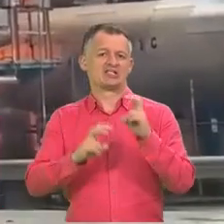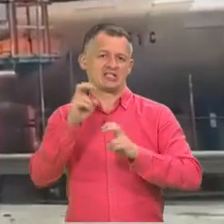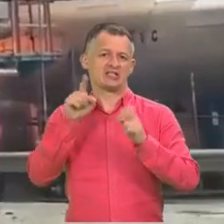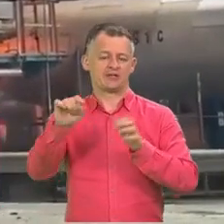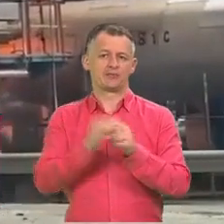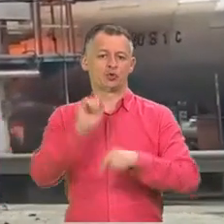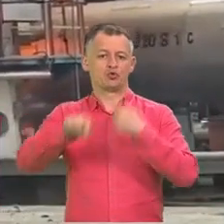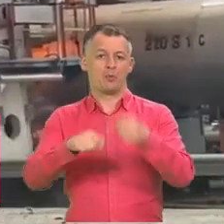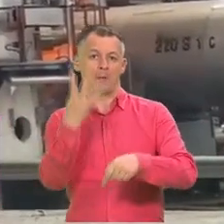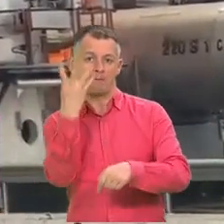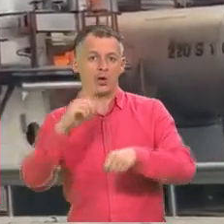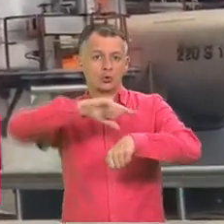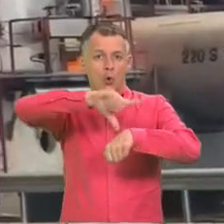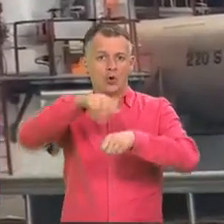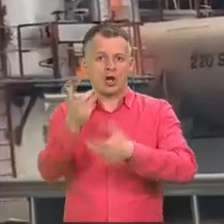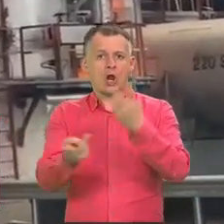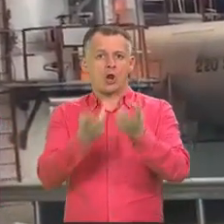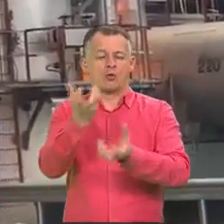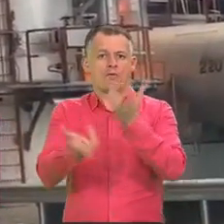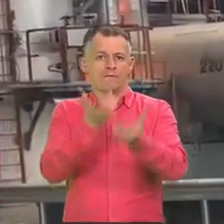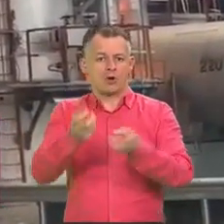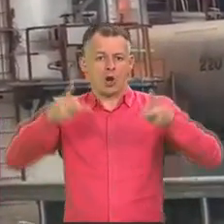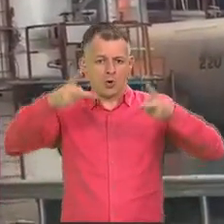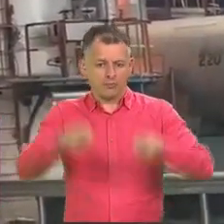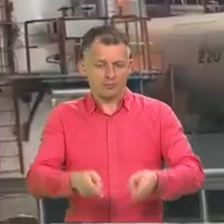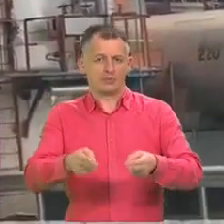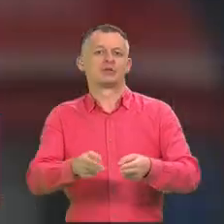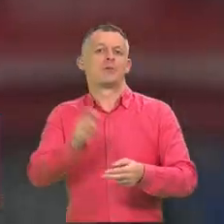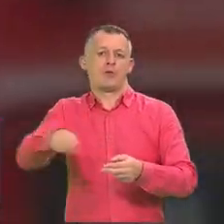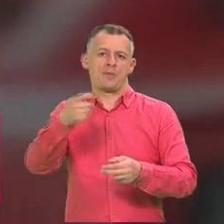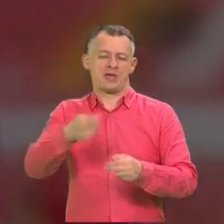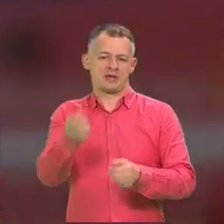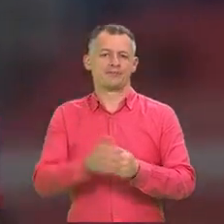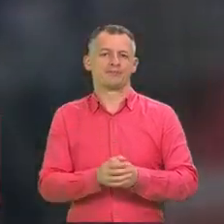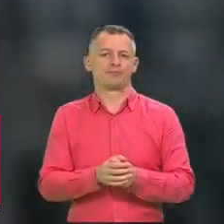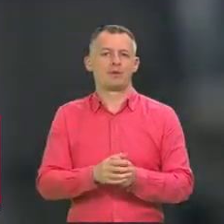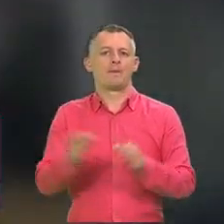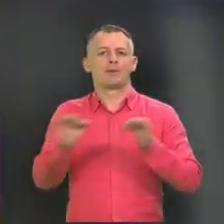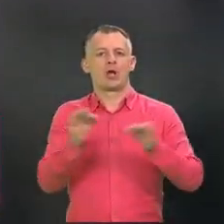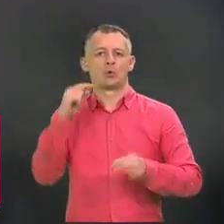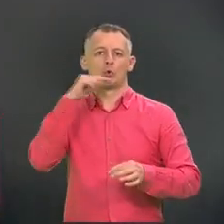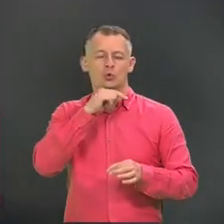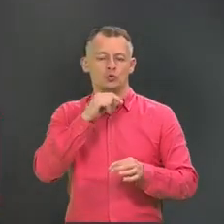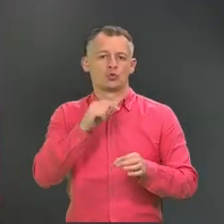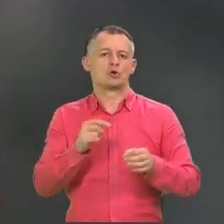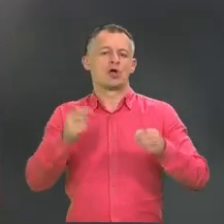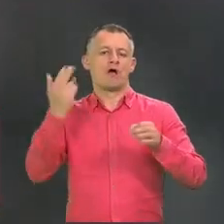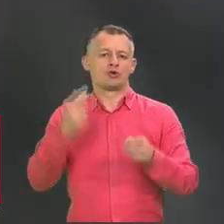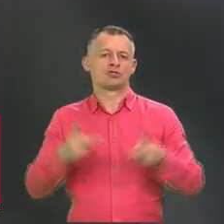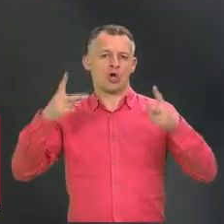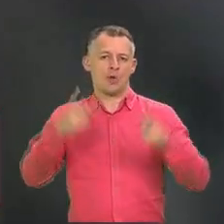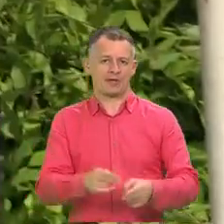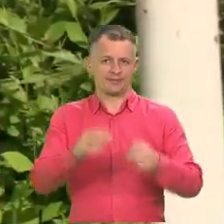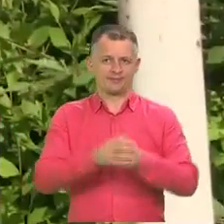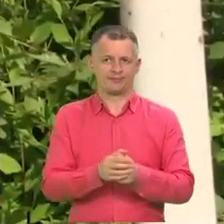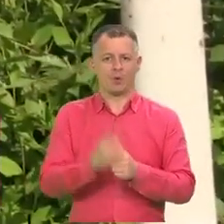aproape 4 ore de luptă cu flăcările, pompierii au reușit să stingă incendiul, iar planul roșu de intervenție a fost dezactivat. Un pompier a